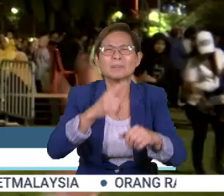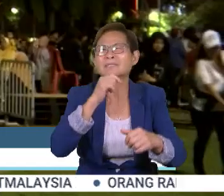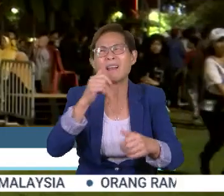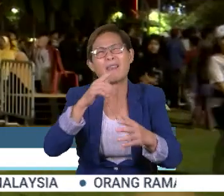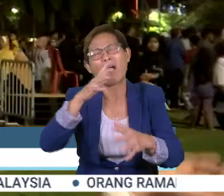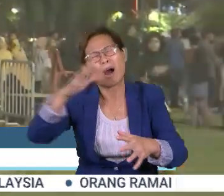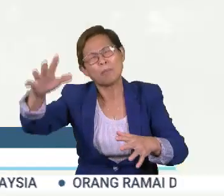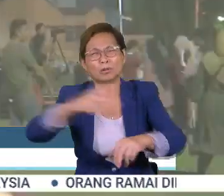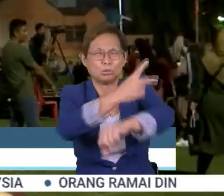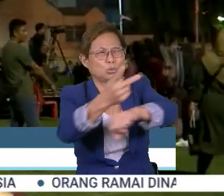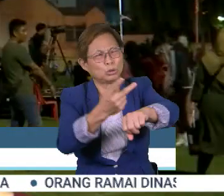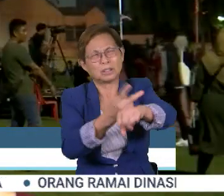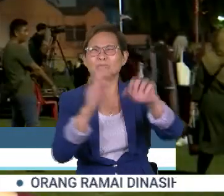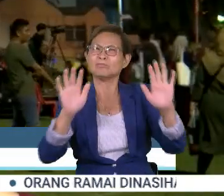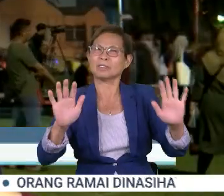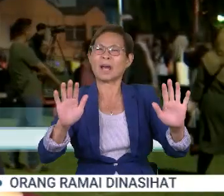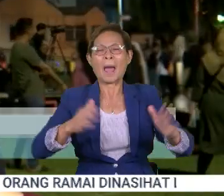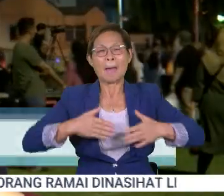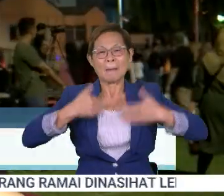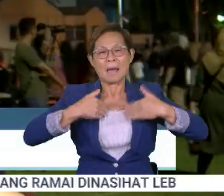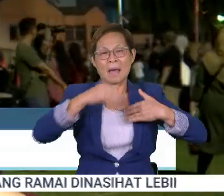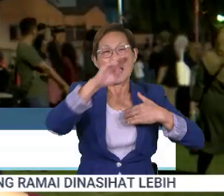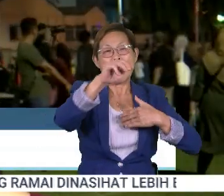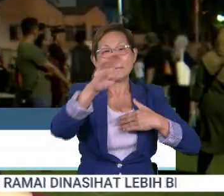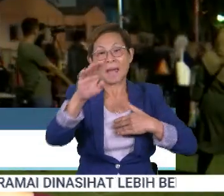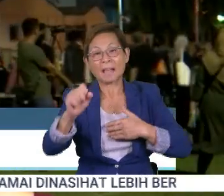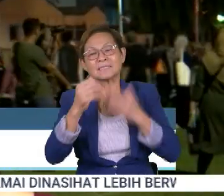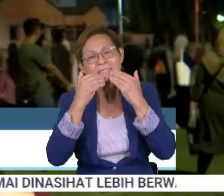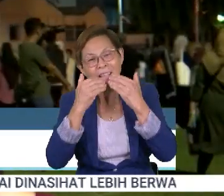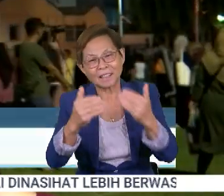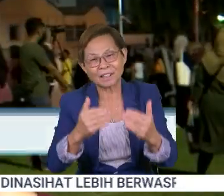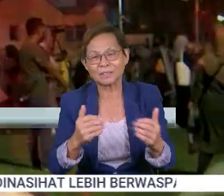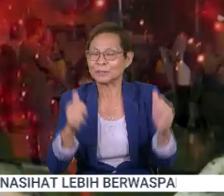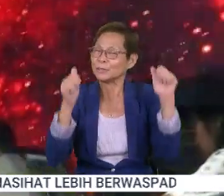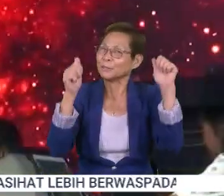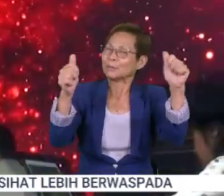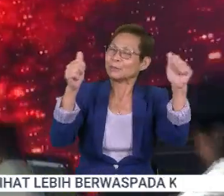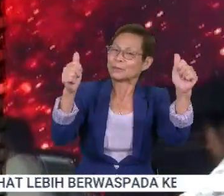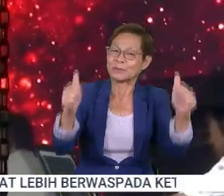So happy lah. Terima kasih MBS dan Negeri FM, syok sangat malam ni.